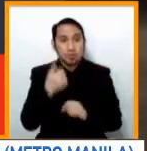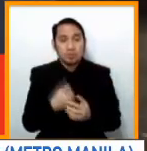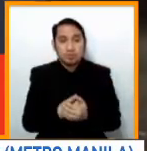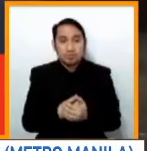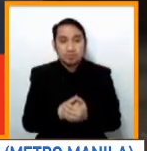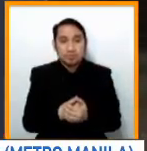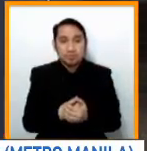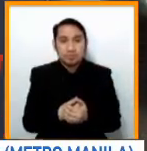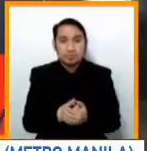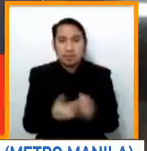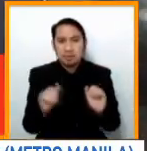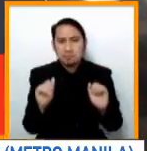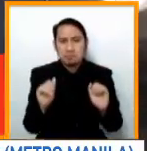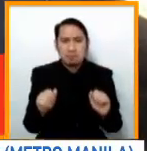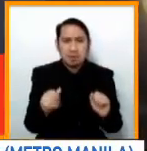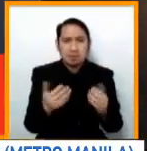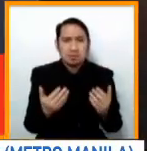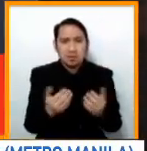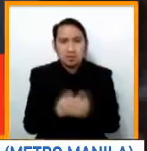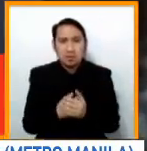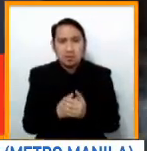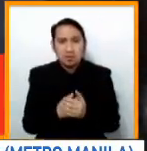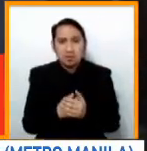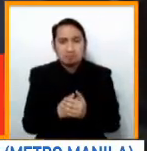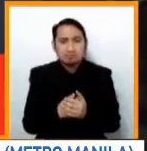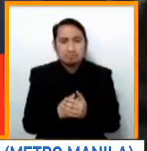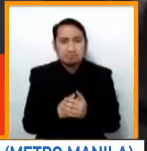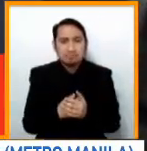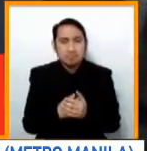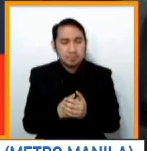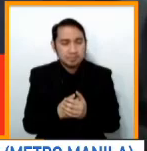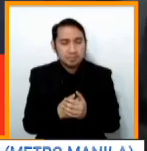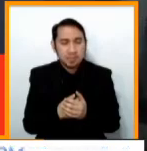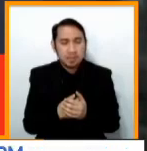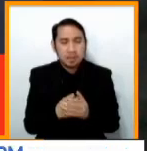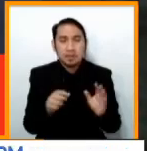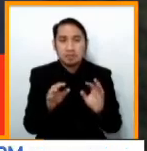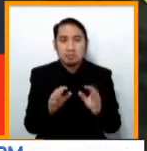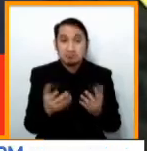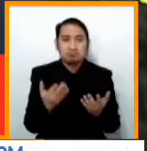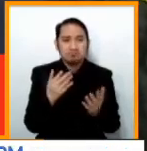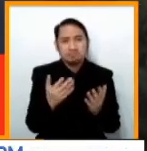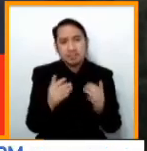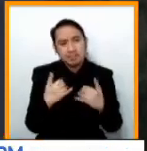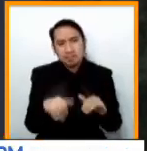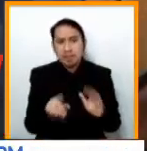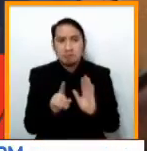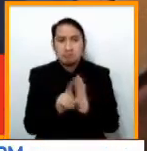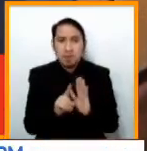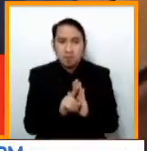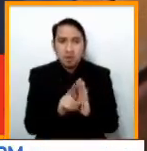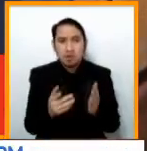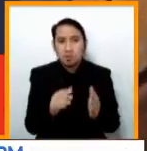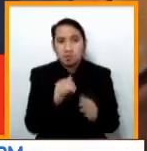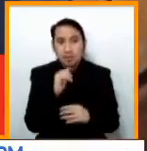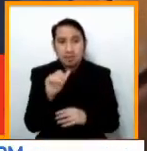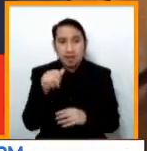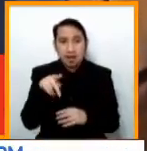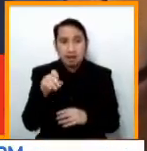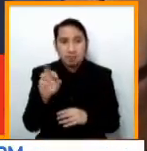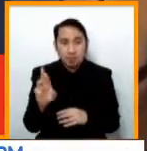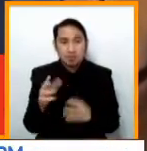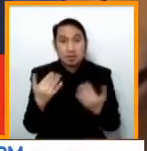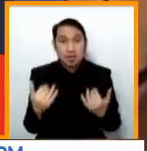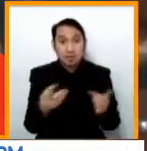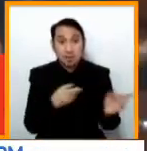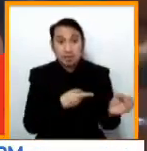siguro sir, MECQ na lang pero higpitan pa rin yung ano, yung bawal pa rin yung hindi approve. Para sa delivery rider